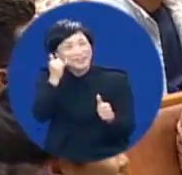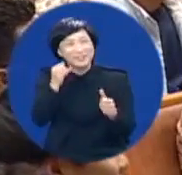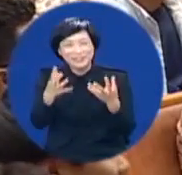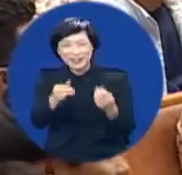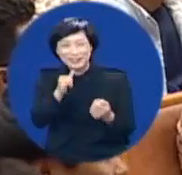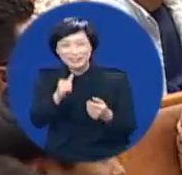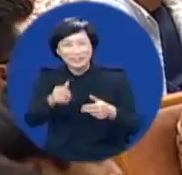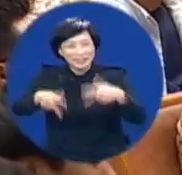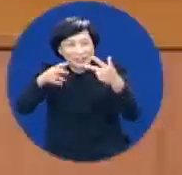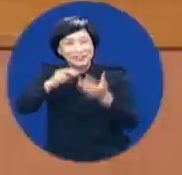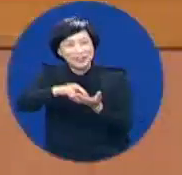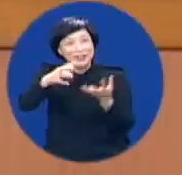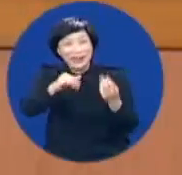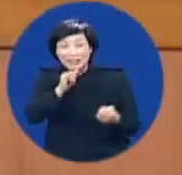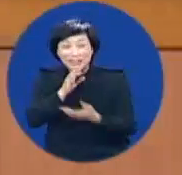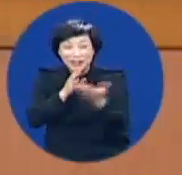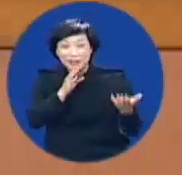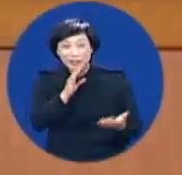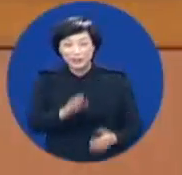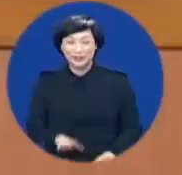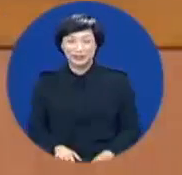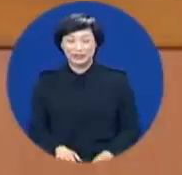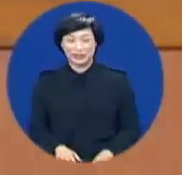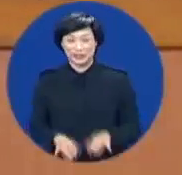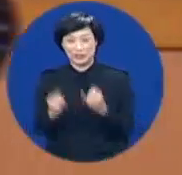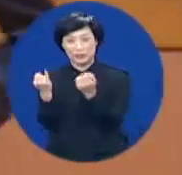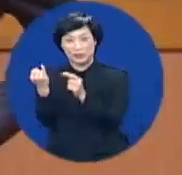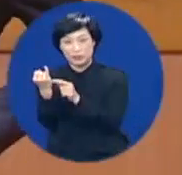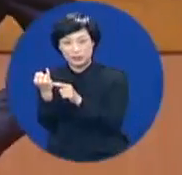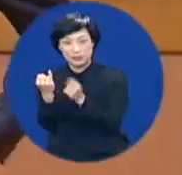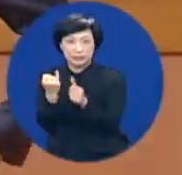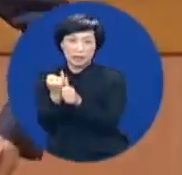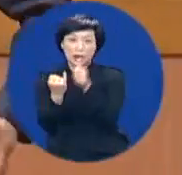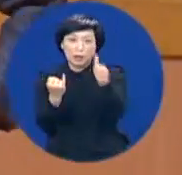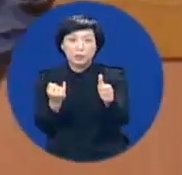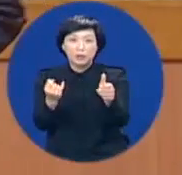여자는 자기 남편이 미도만 치면